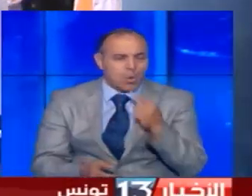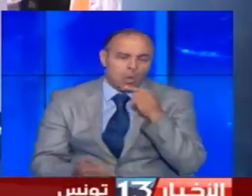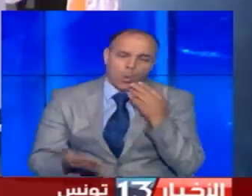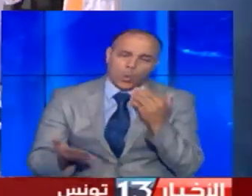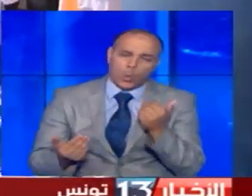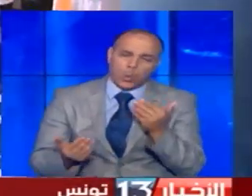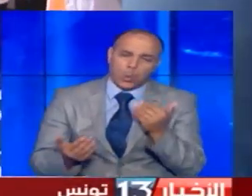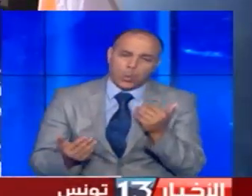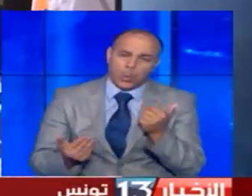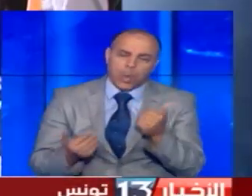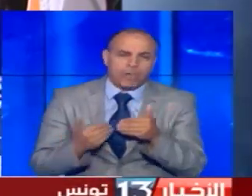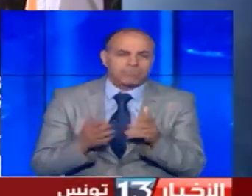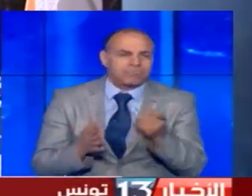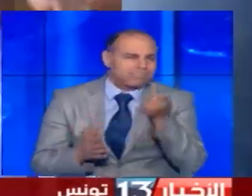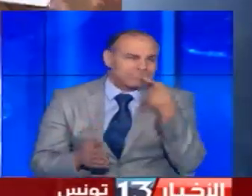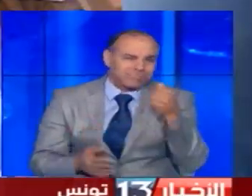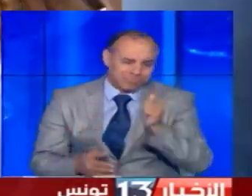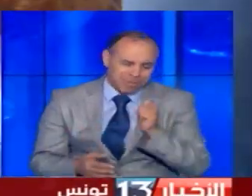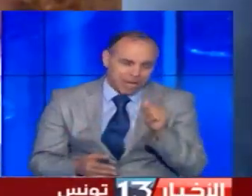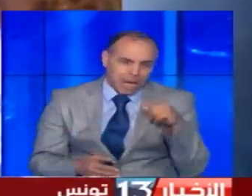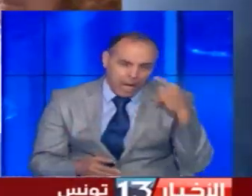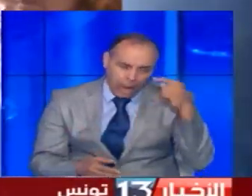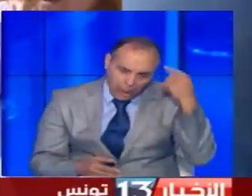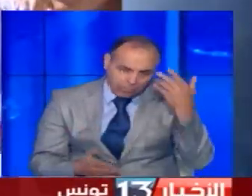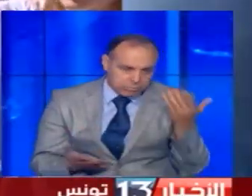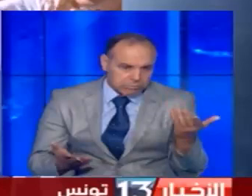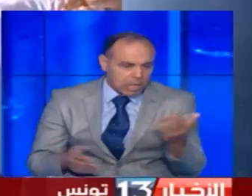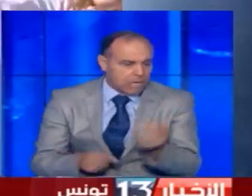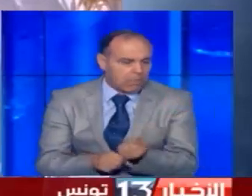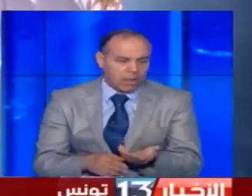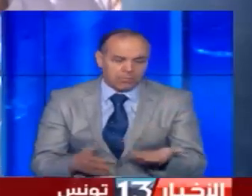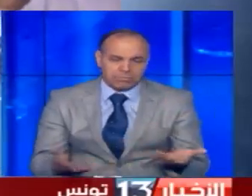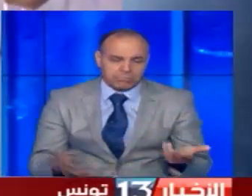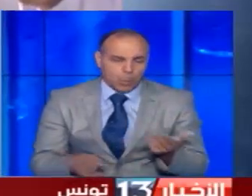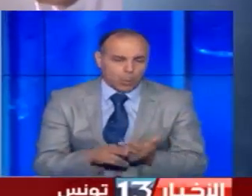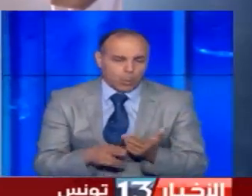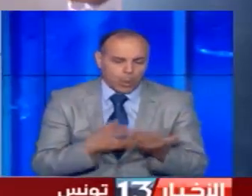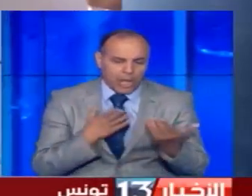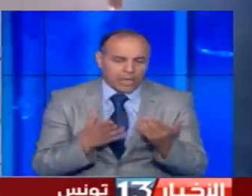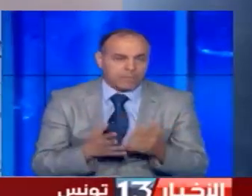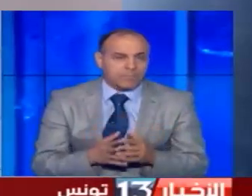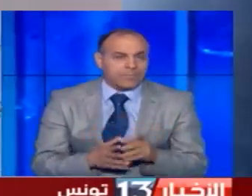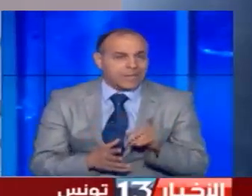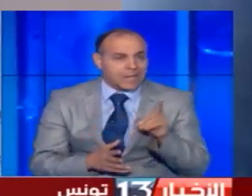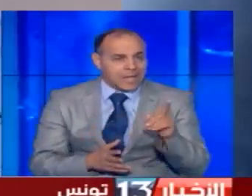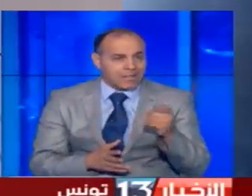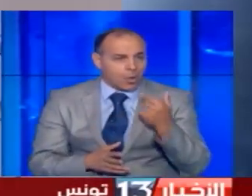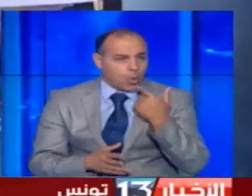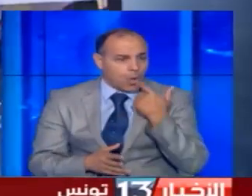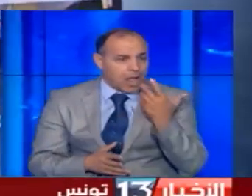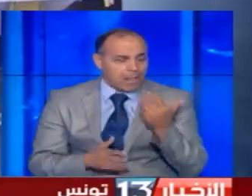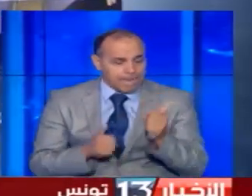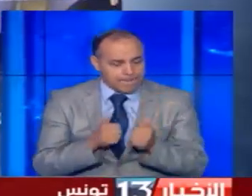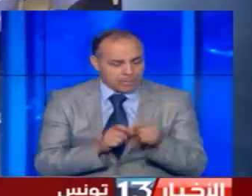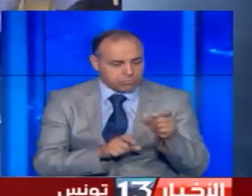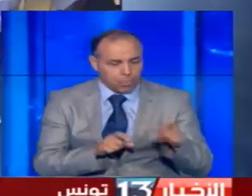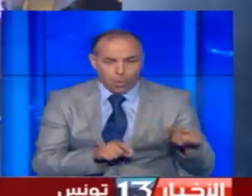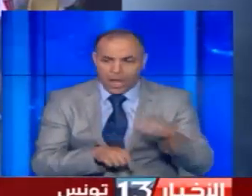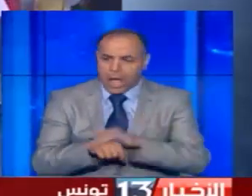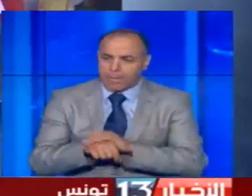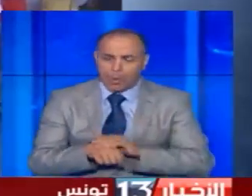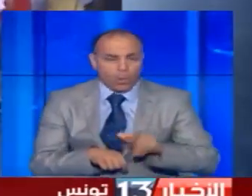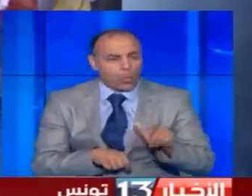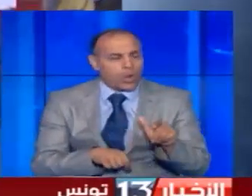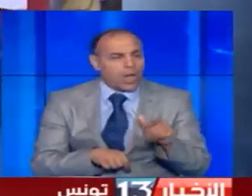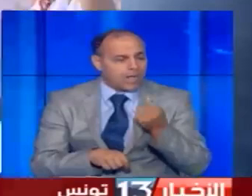لدورها في ان تفتح صيدليه ذات يوم تحقق حلم سنوات الدراسه حينما كانت بمعيه عدد من زملاؤها في